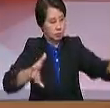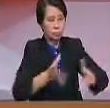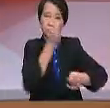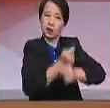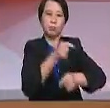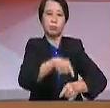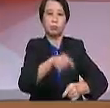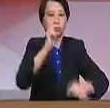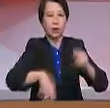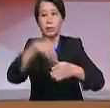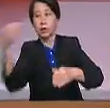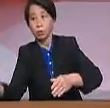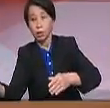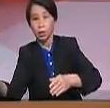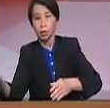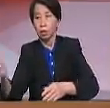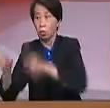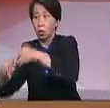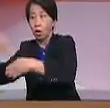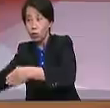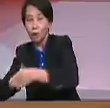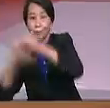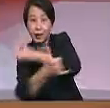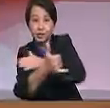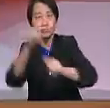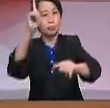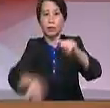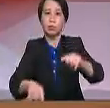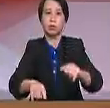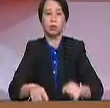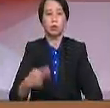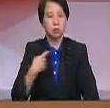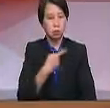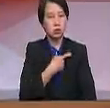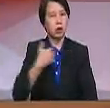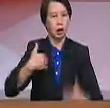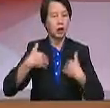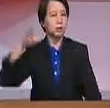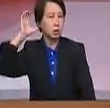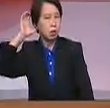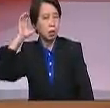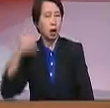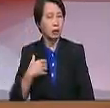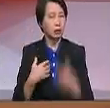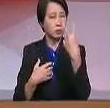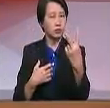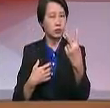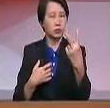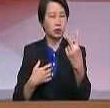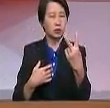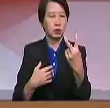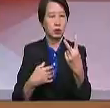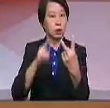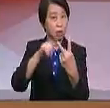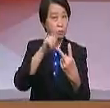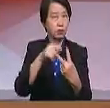ditetapkan. Kita pun ada dengar, ada juga semalam difahamkan ada dua yang